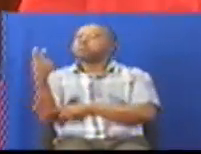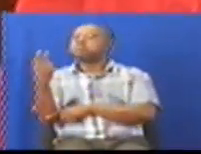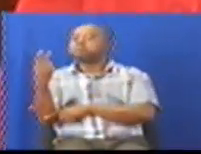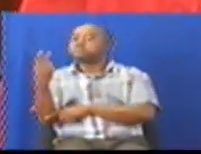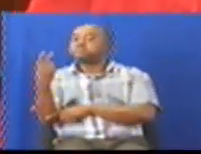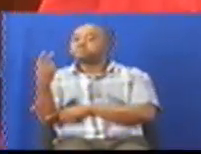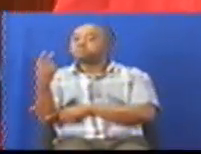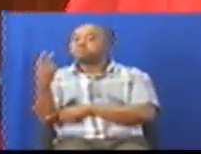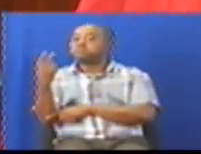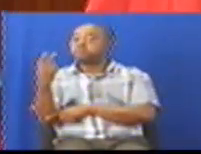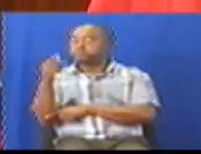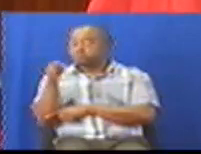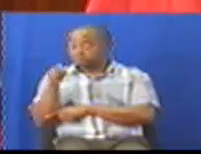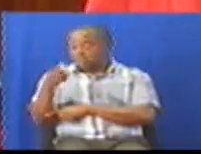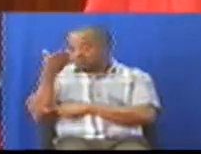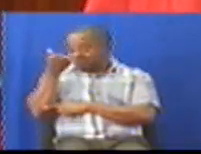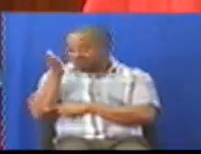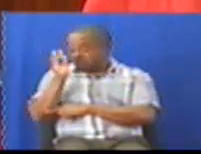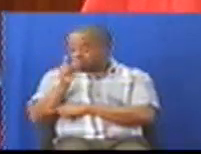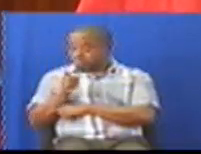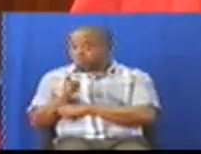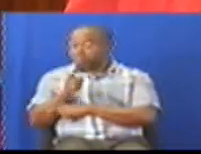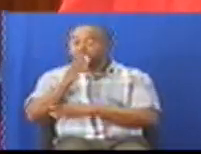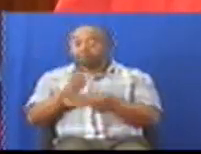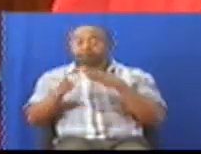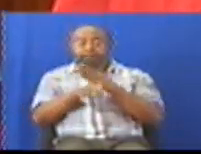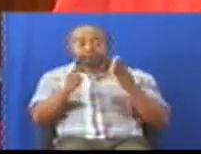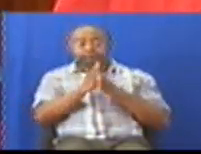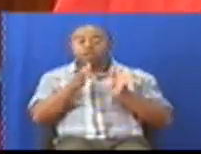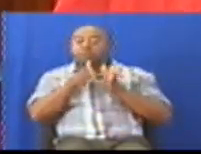Naibu Spika, serikali imejenga madarasa